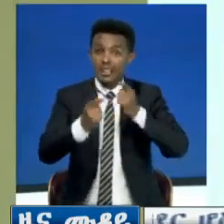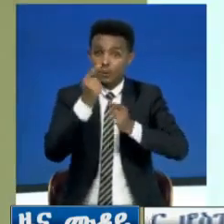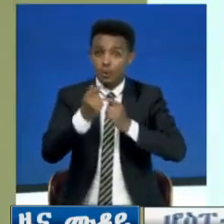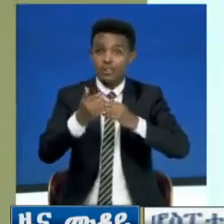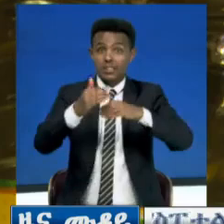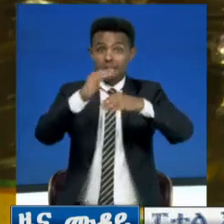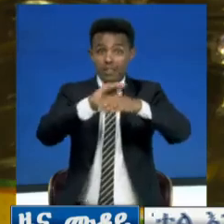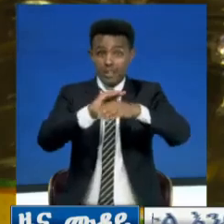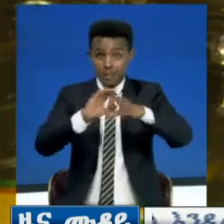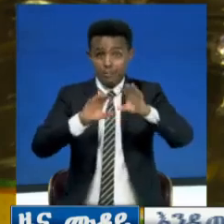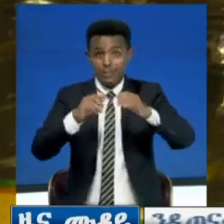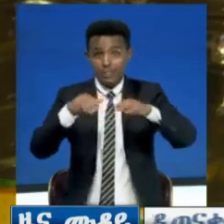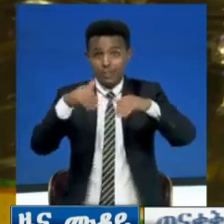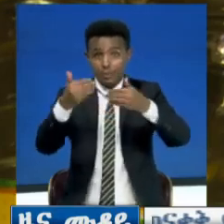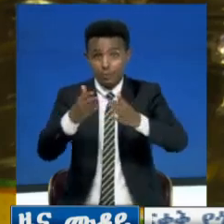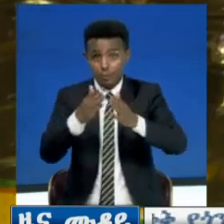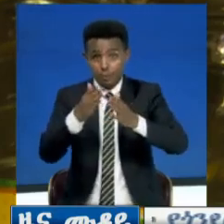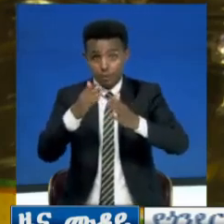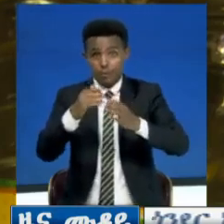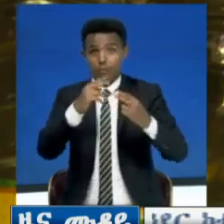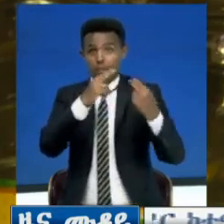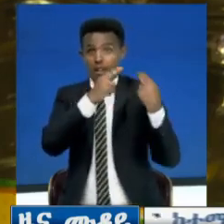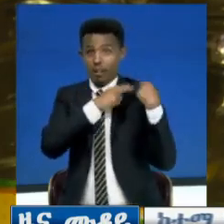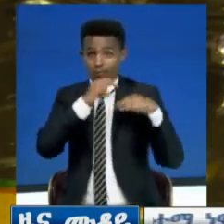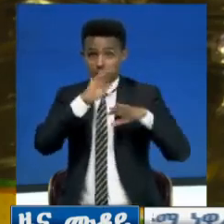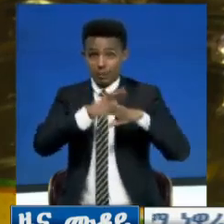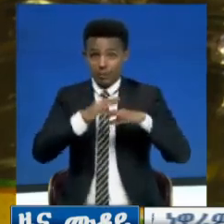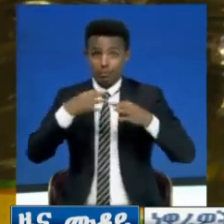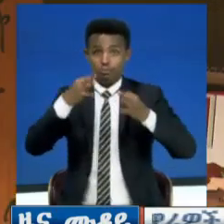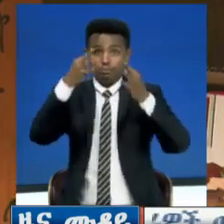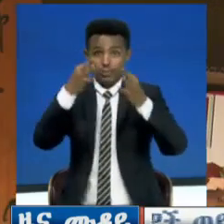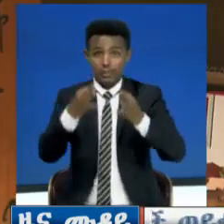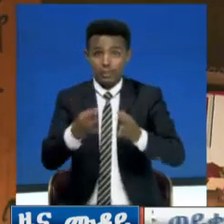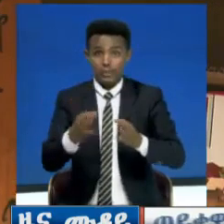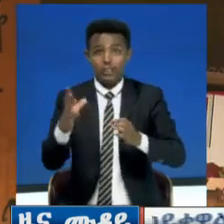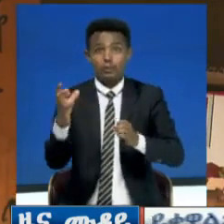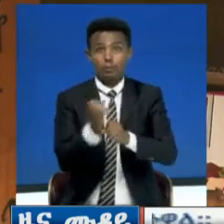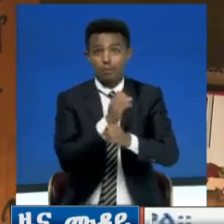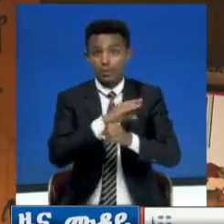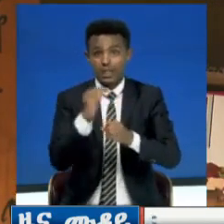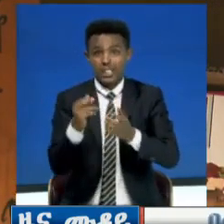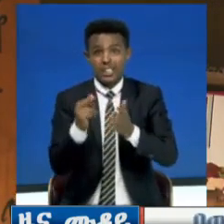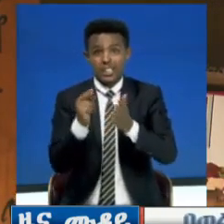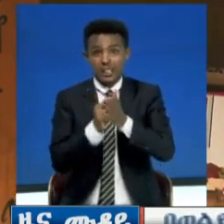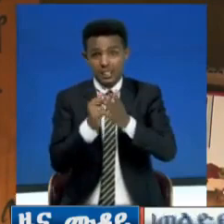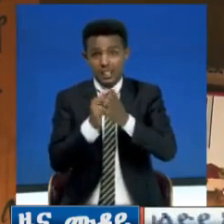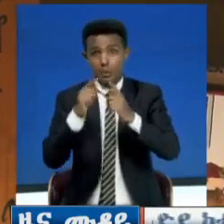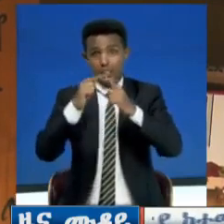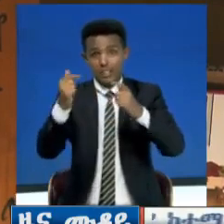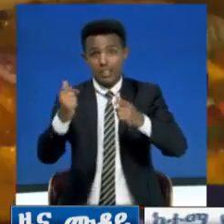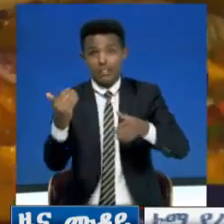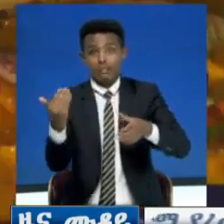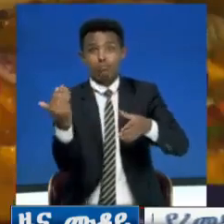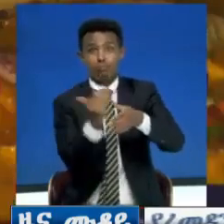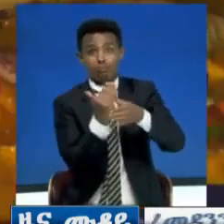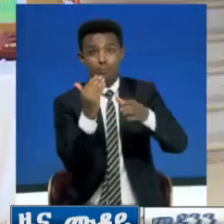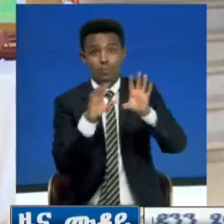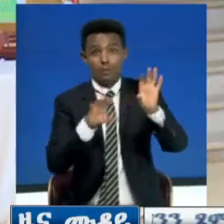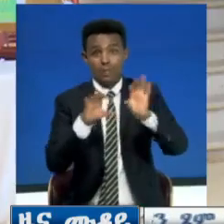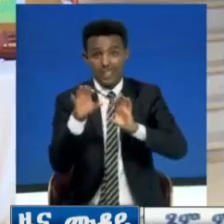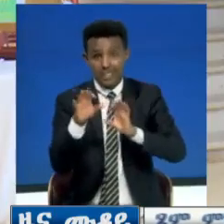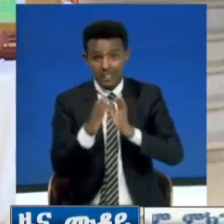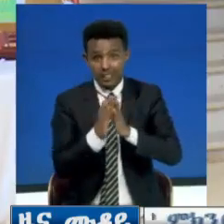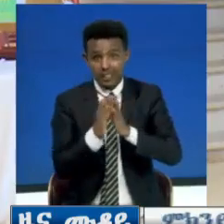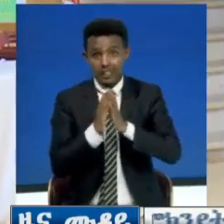ላይም እርምጃ እየተወሰደ መሆኑን በመግለጽ ህገወጥነትን በመከላከል ህብረተሰቡ እያደረገ ያለውን ተሳትፎም አድንቀዋል።